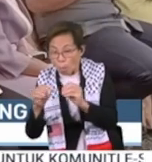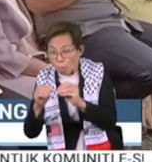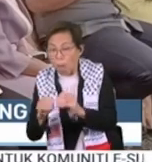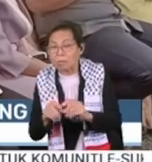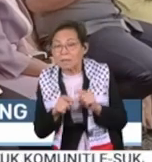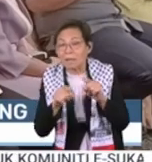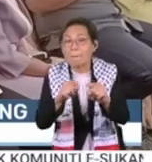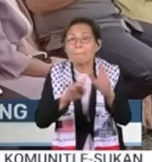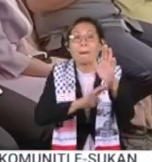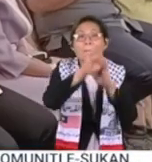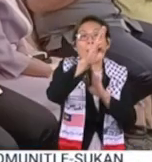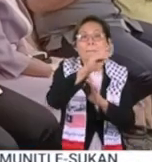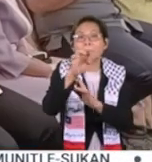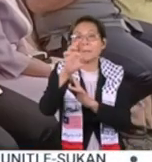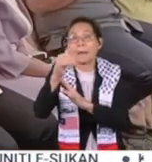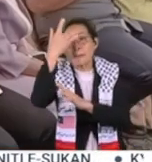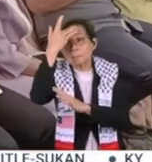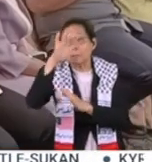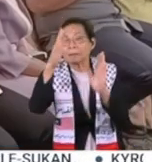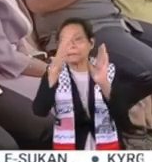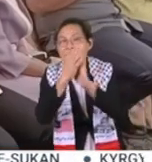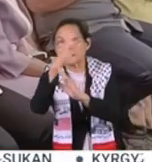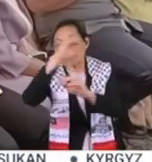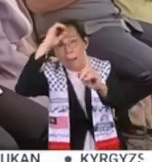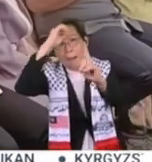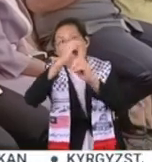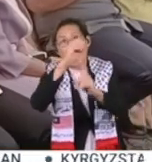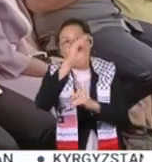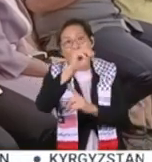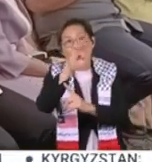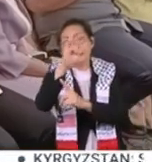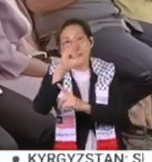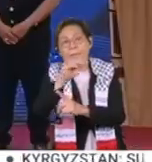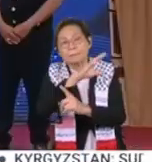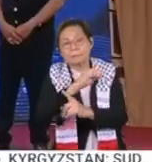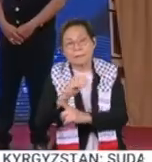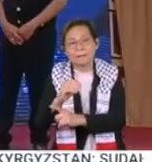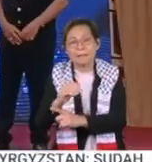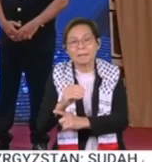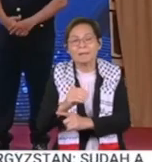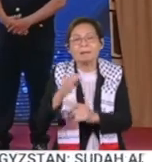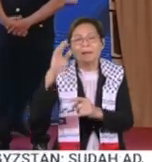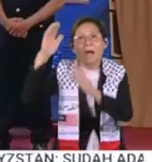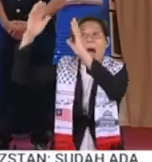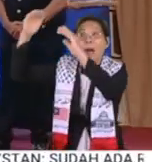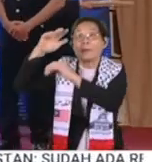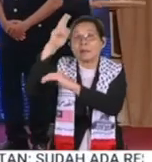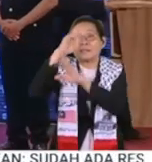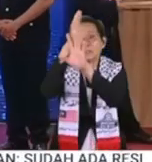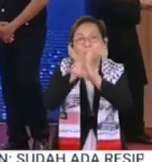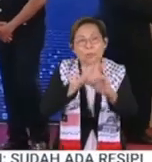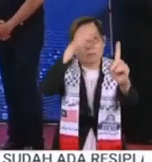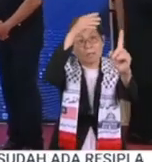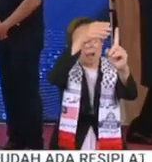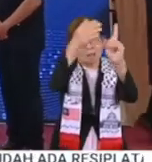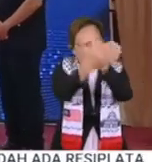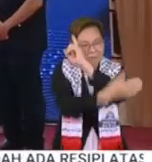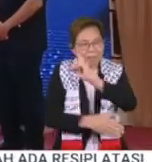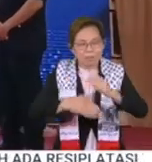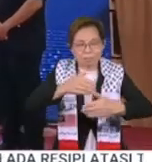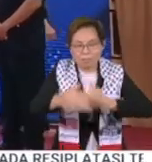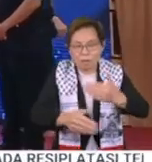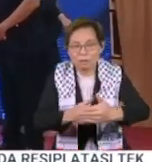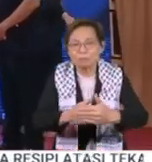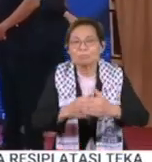dengan pembangunan Miri Smart City serta matlamat MBM dan aspirasi Kerajaan Negeri Sarawak ke arah negeri maju